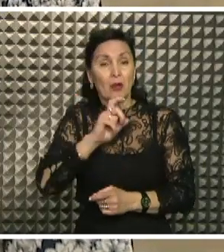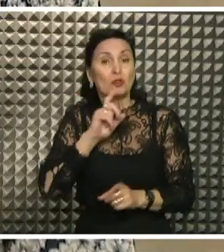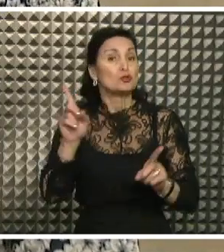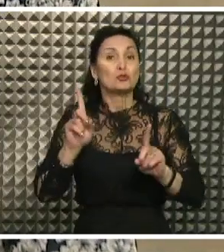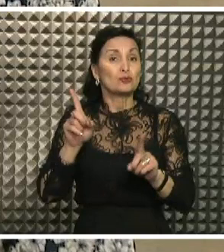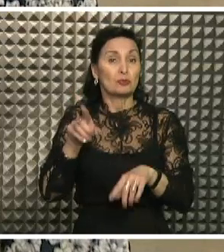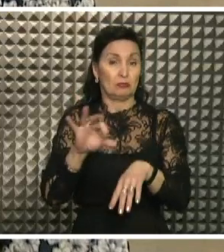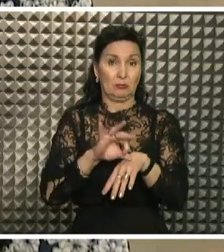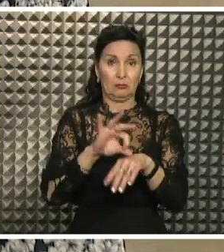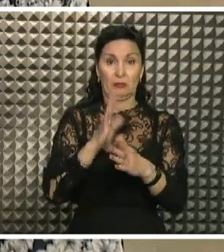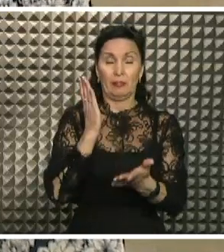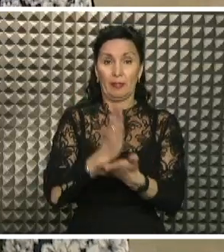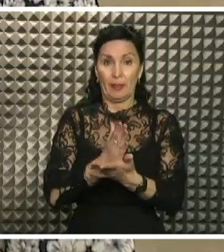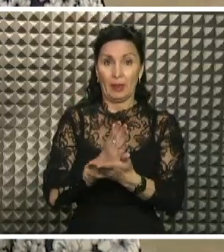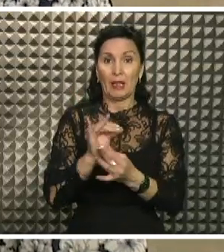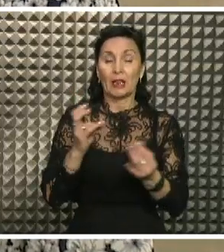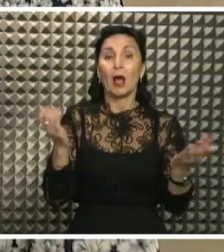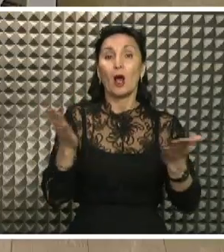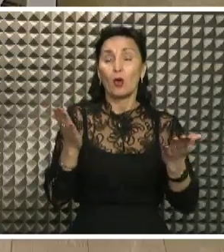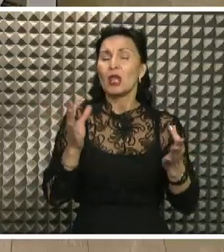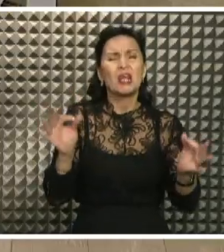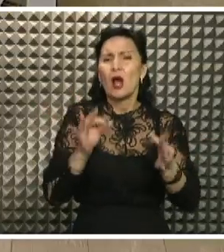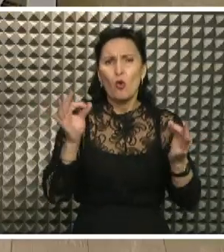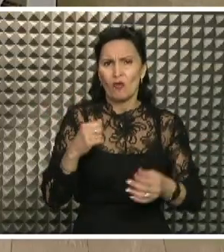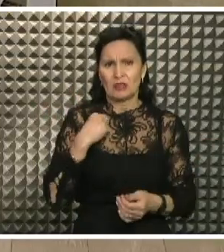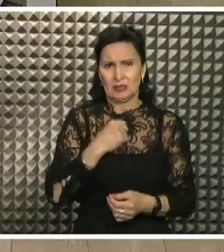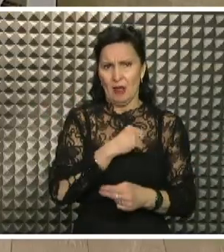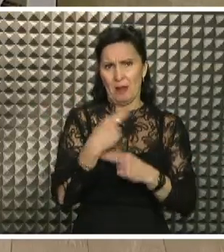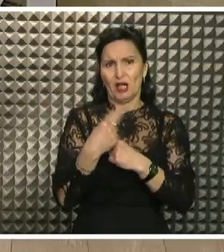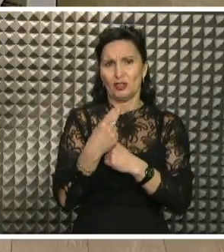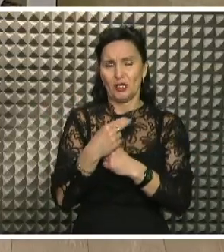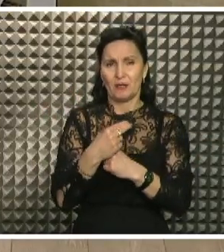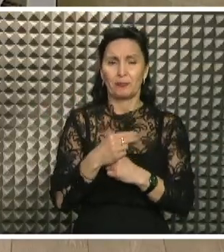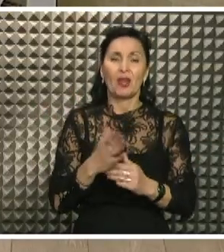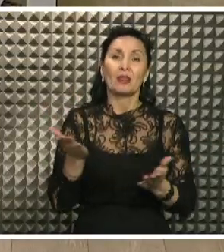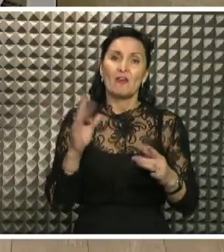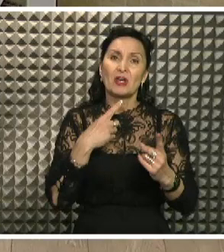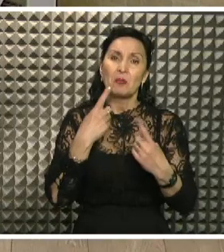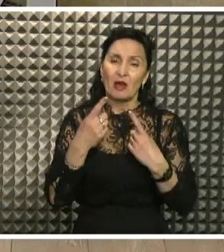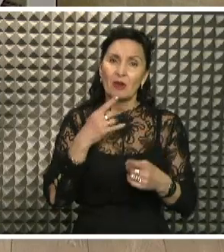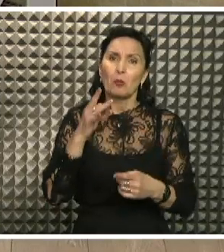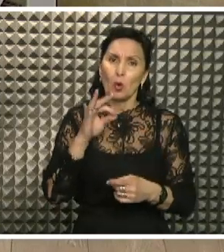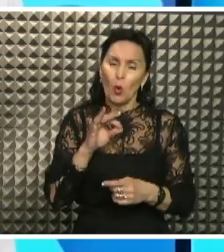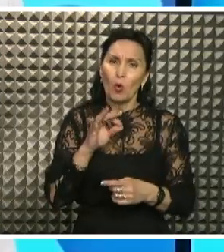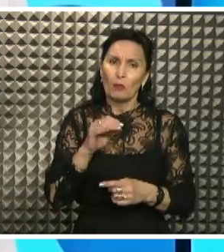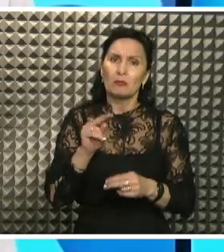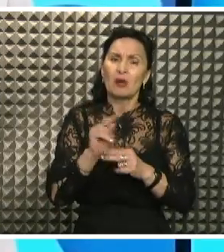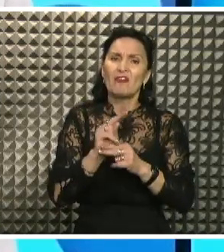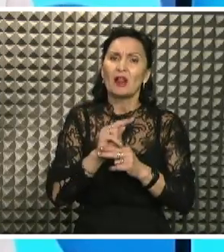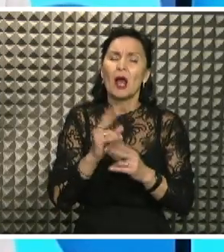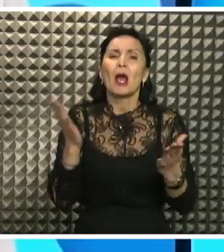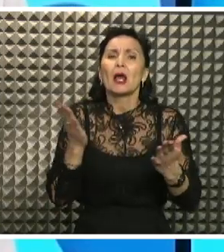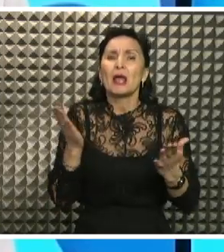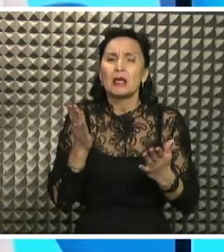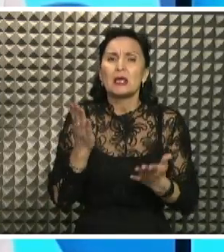выльется это начало. И никакого самолечения. Вера Юрьевна, давайте поговорим по профилактику. Да? Какие существуют